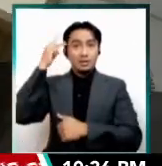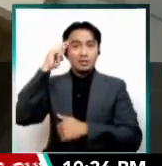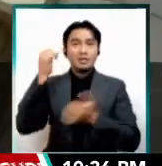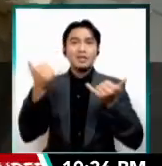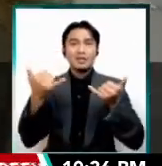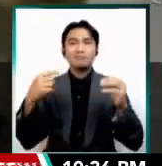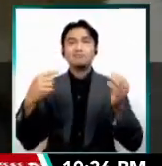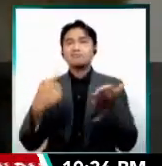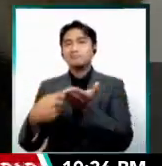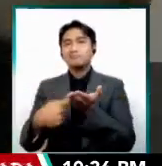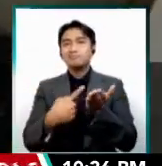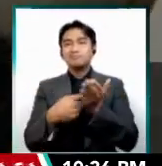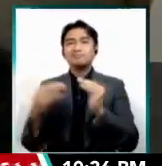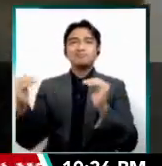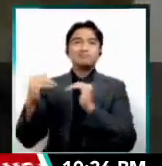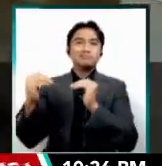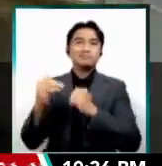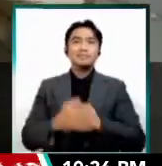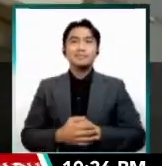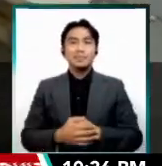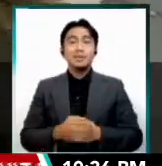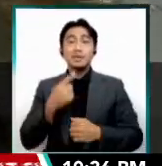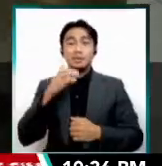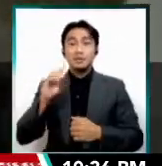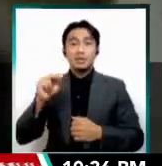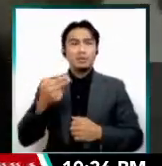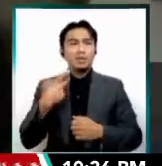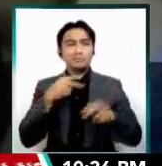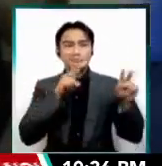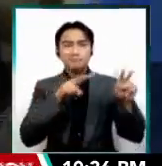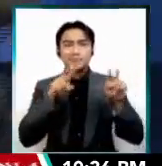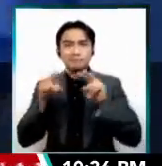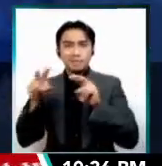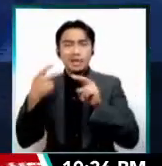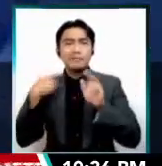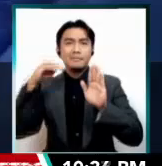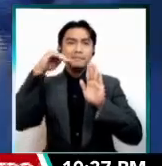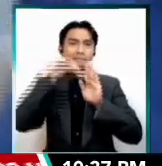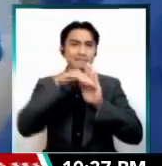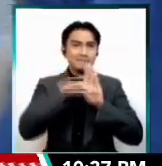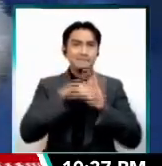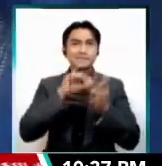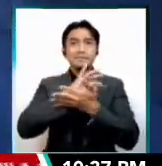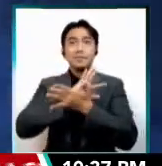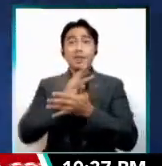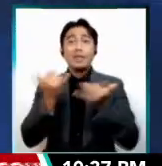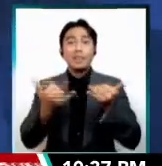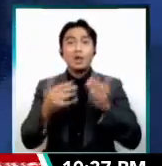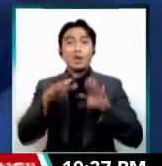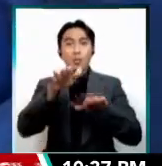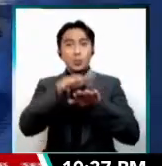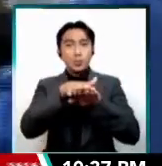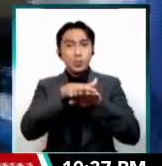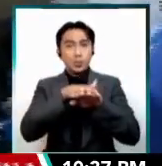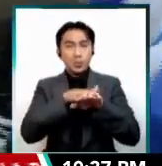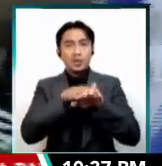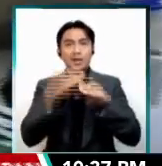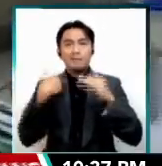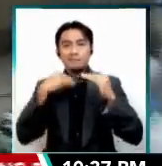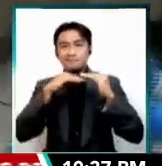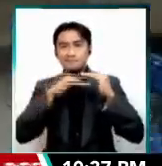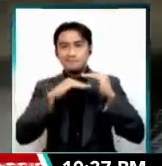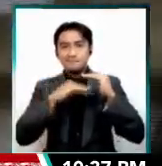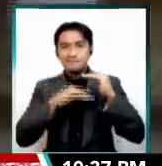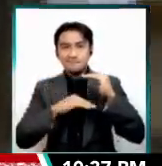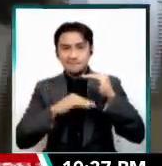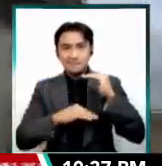ang Department of Health dahil bagamat nasa downward trend ang COVID cases, bumabagal naman daw ang pagbaba ng bilang ng new cases. Sa